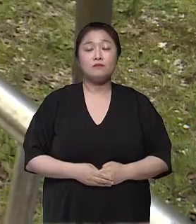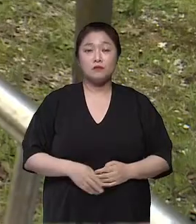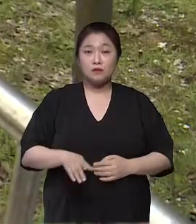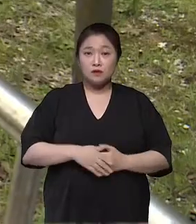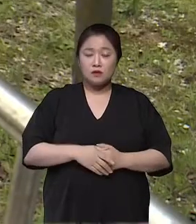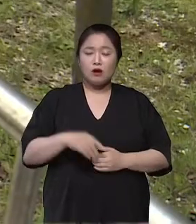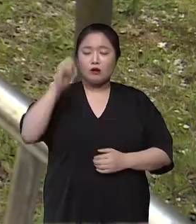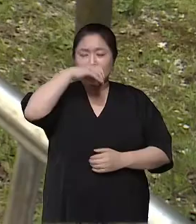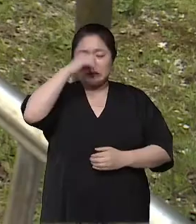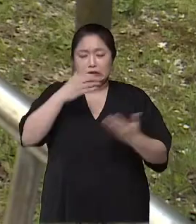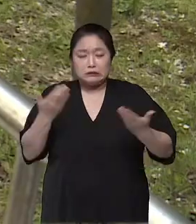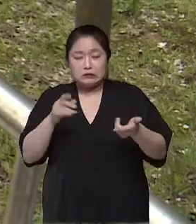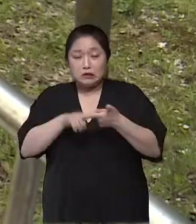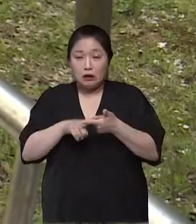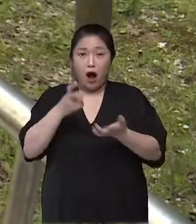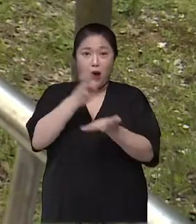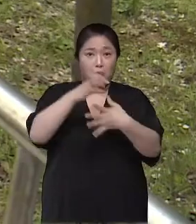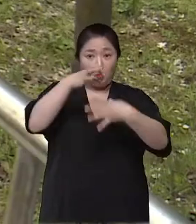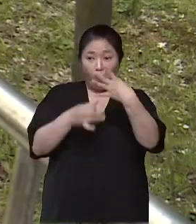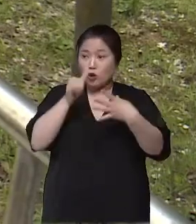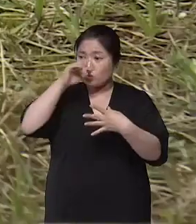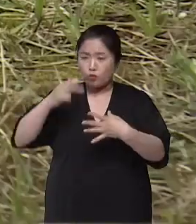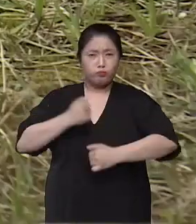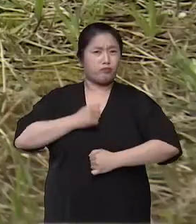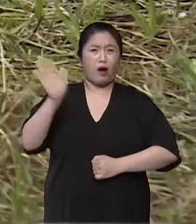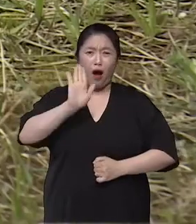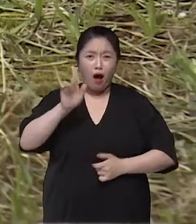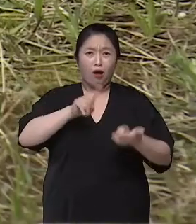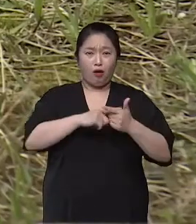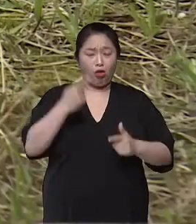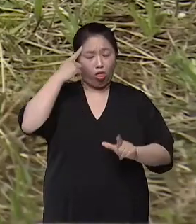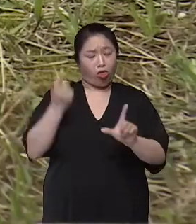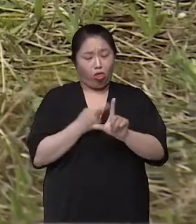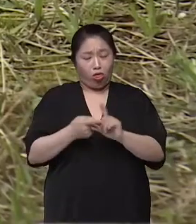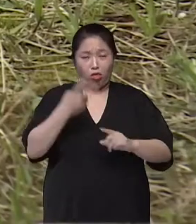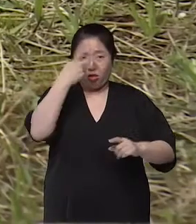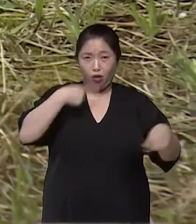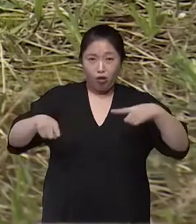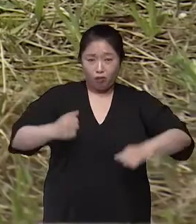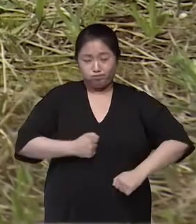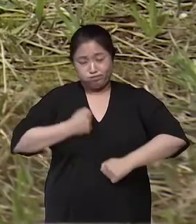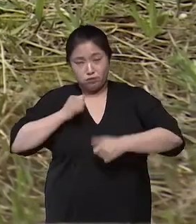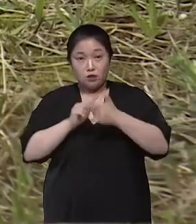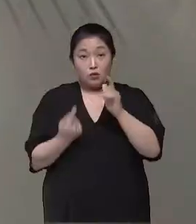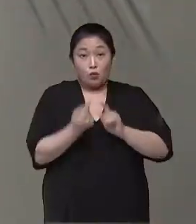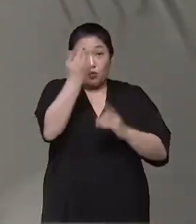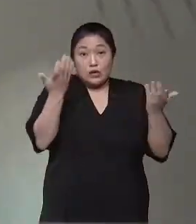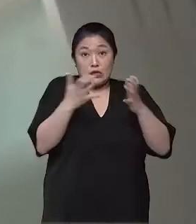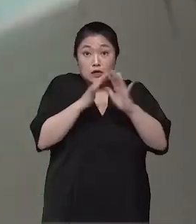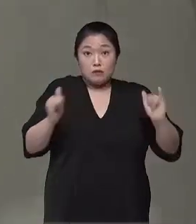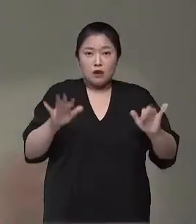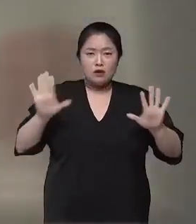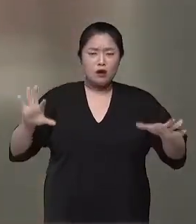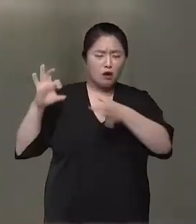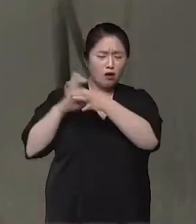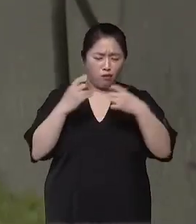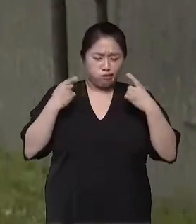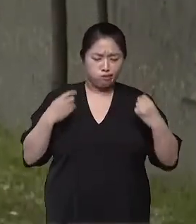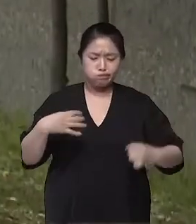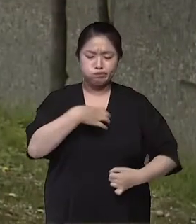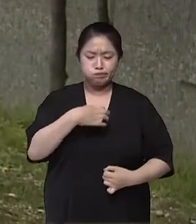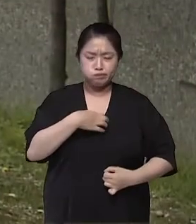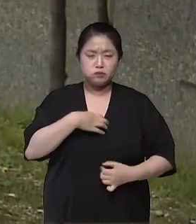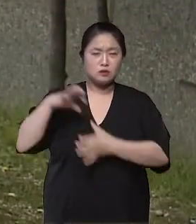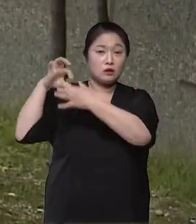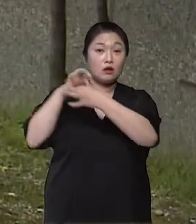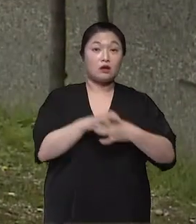주먹구구식 작업에 있으나 만한 안전 규정 과 호수 란 관리 감독 소개 고층 작업 노동자들은 여전히 위험에 무방비로